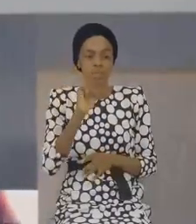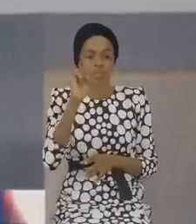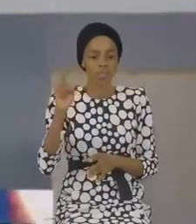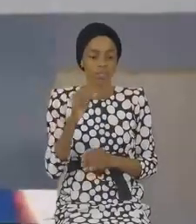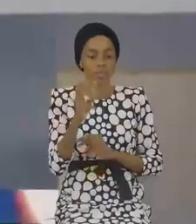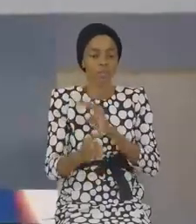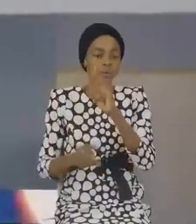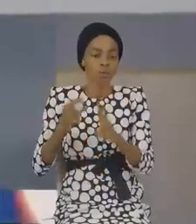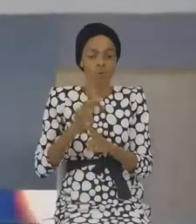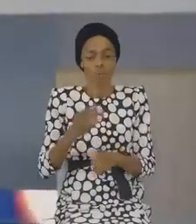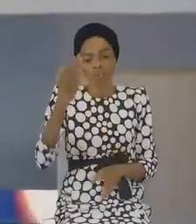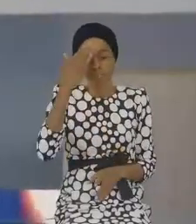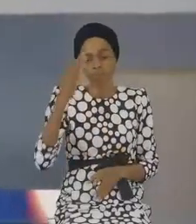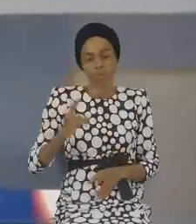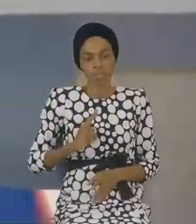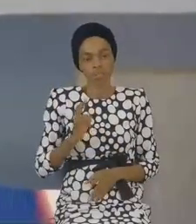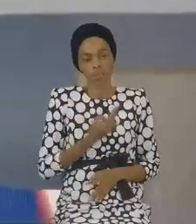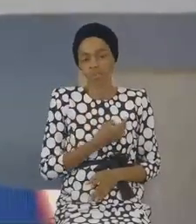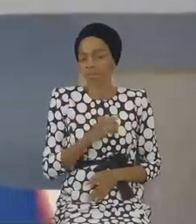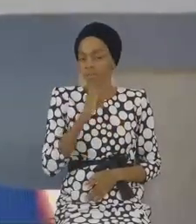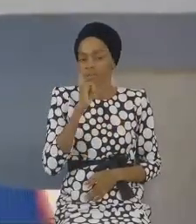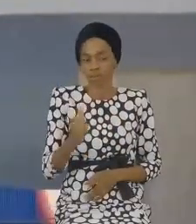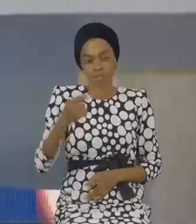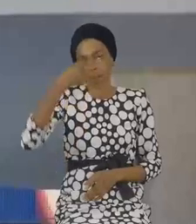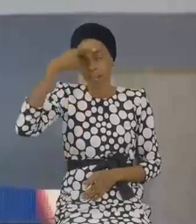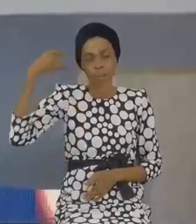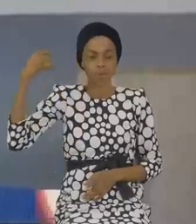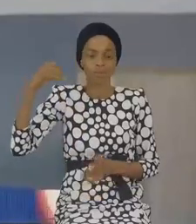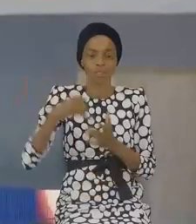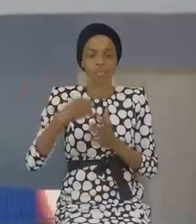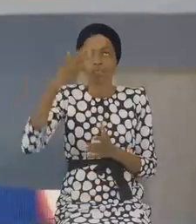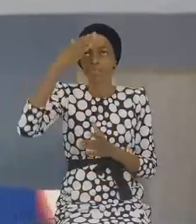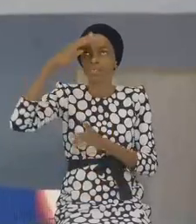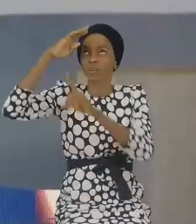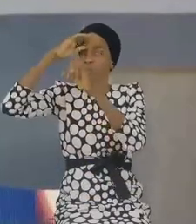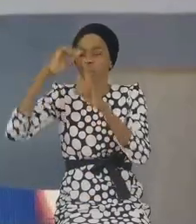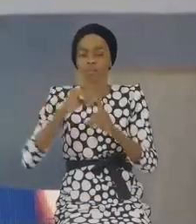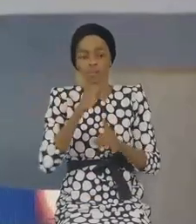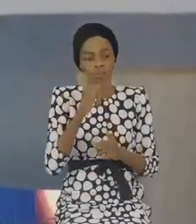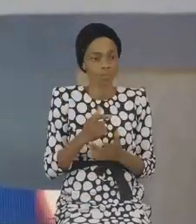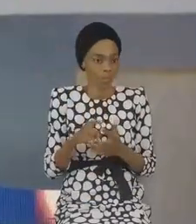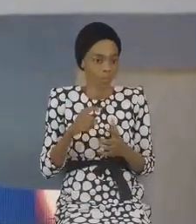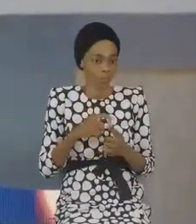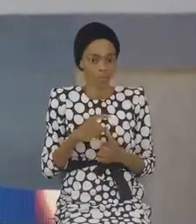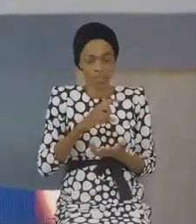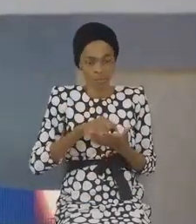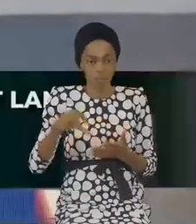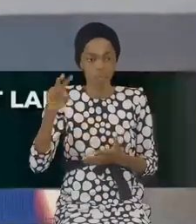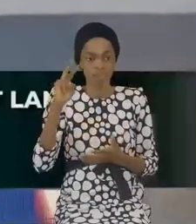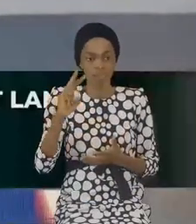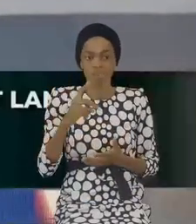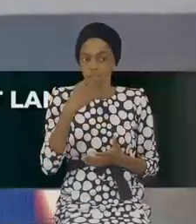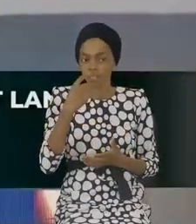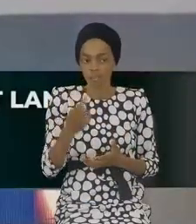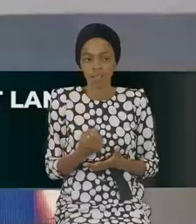monde ne nous connaît pas, c'est qu'il ne l'a pas connu. Verset 2. Bien-aimés, nous